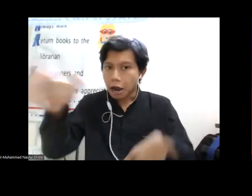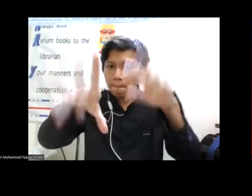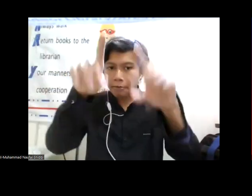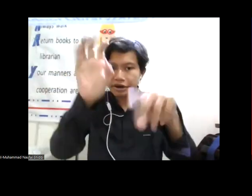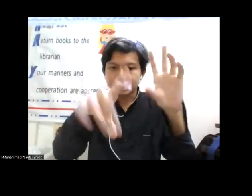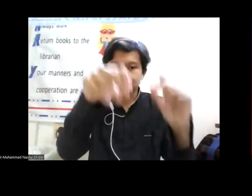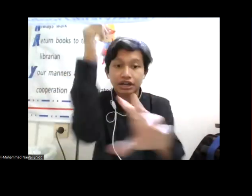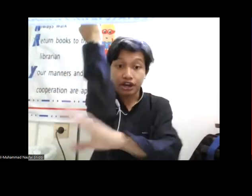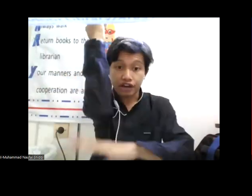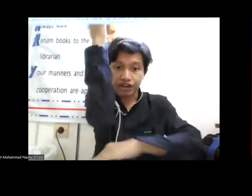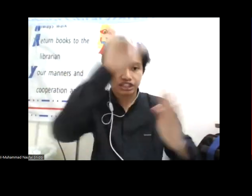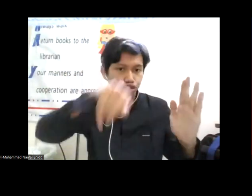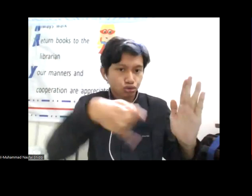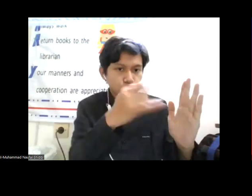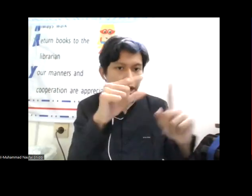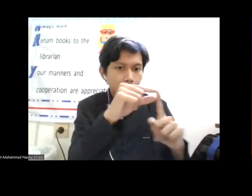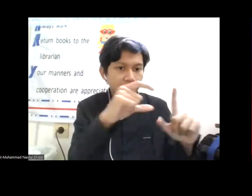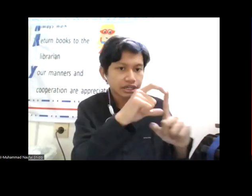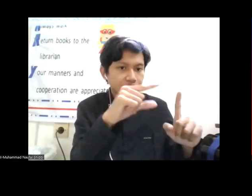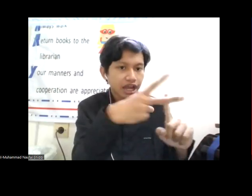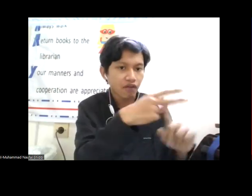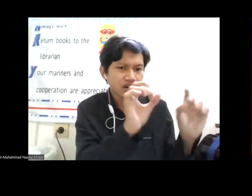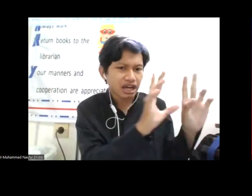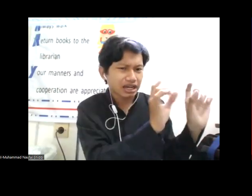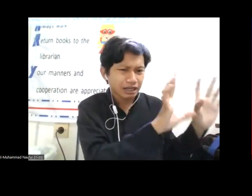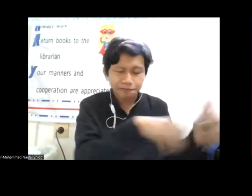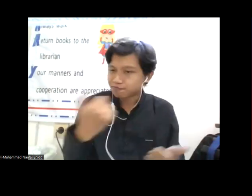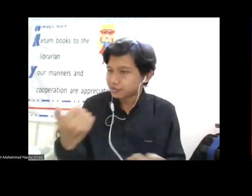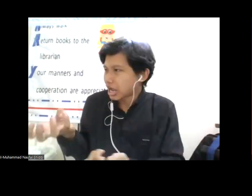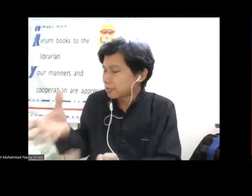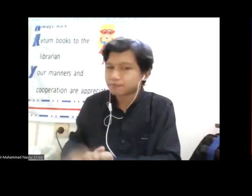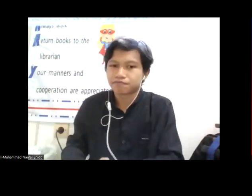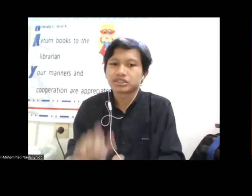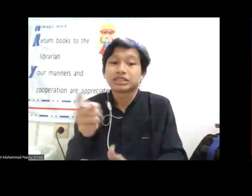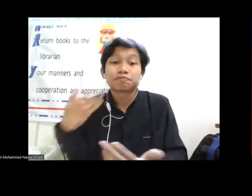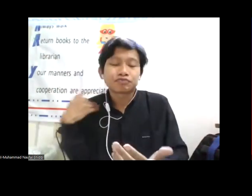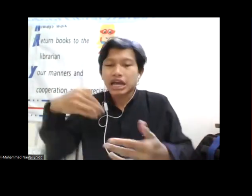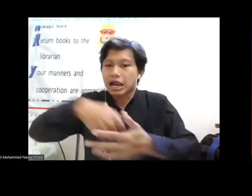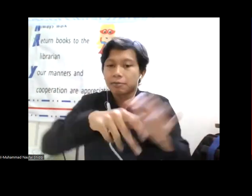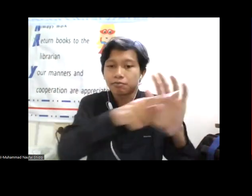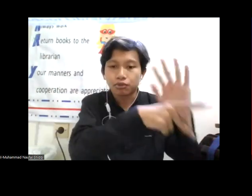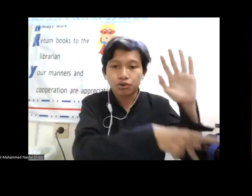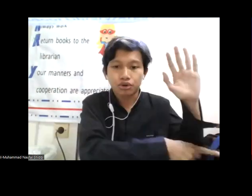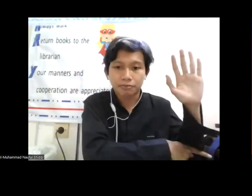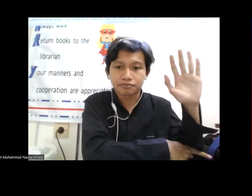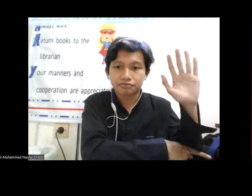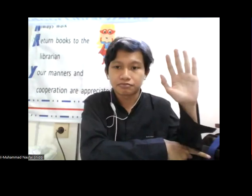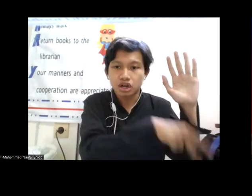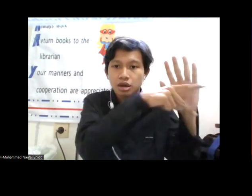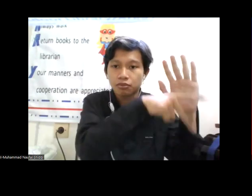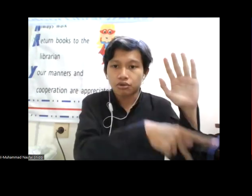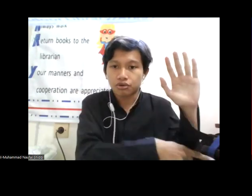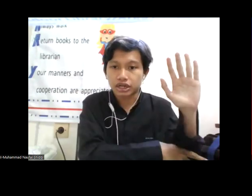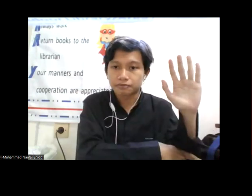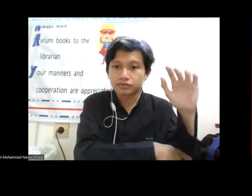mengganti sitation style kayak gitu masing-masing dari mendeletero ini punya fiturnya masing-masing yang kita tidak bisa